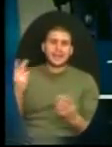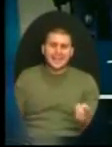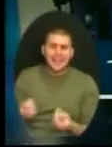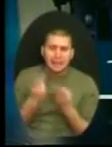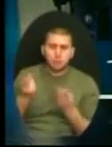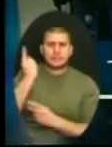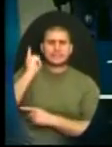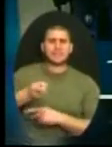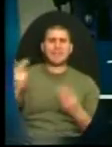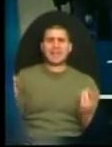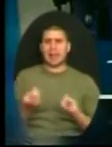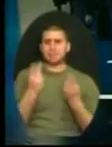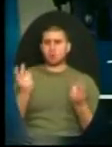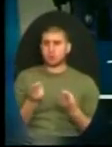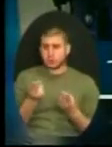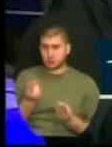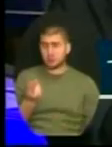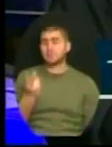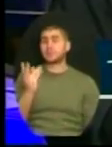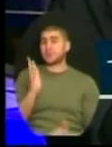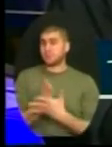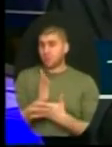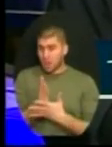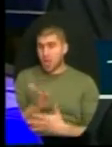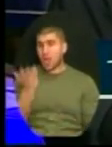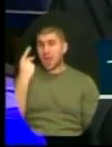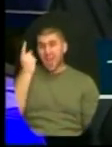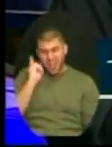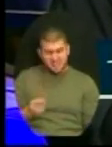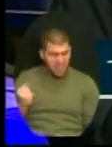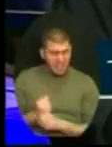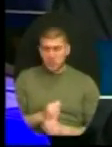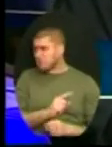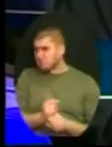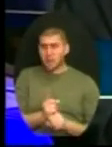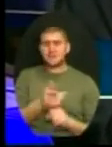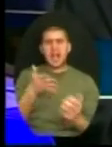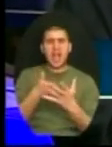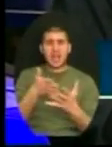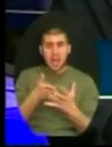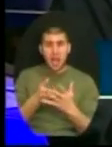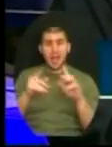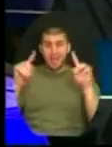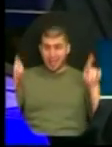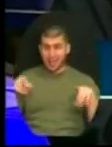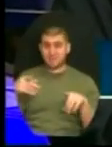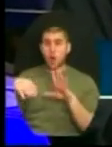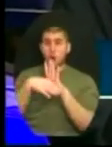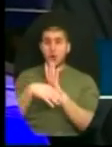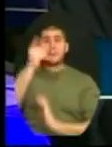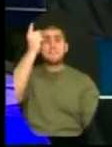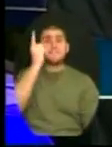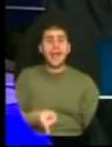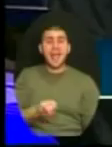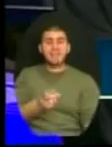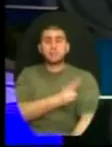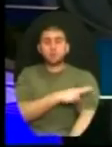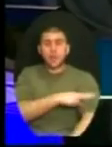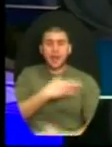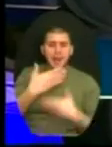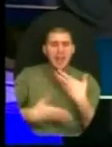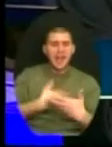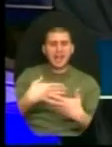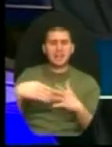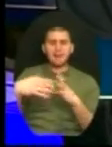חיפוש למסעדה. זה היה חייב לבצע את זה ולבצע חקירה. אגב, החוק מחייב את המשטרה לקדם